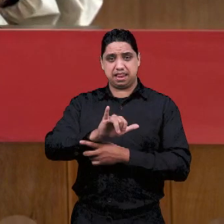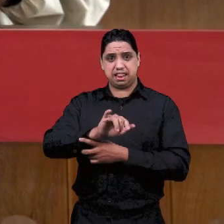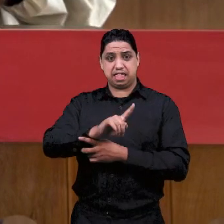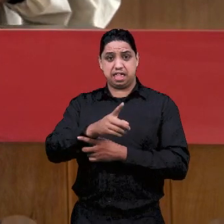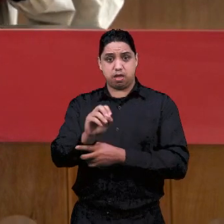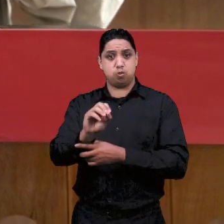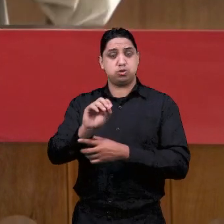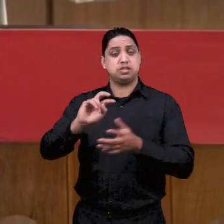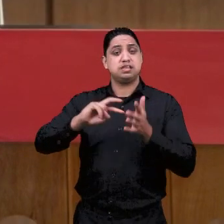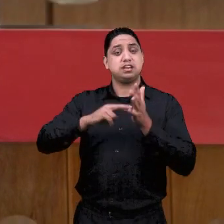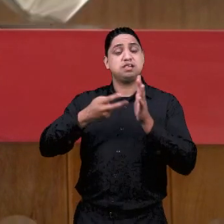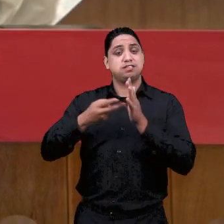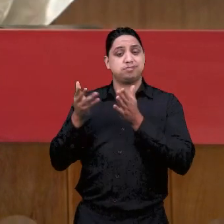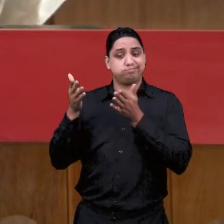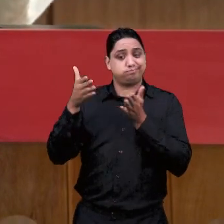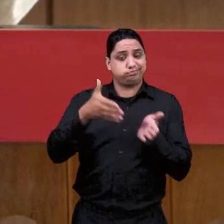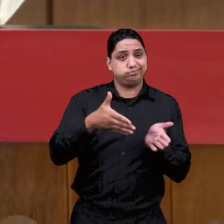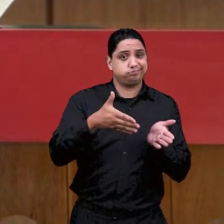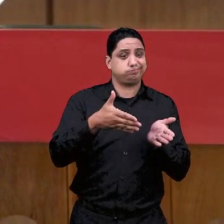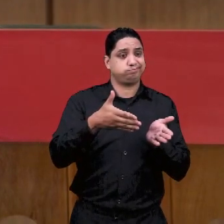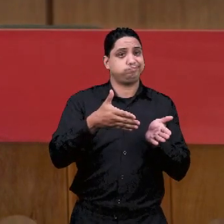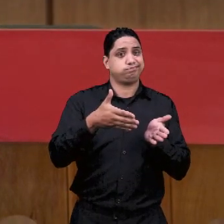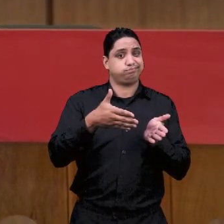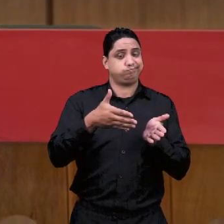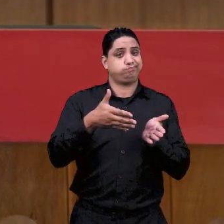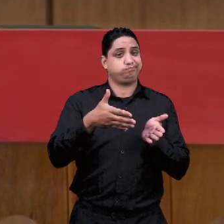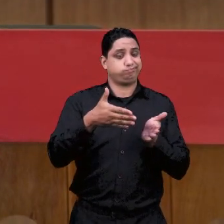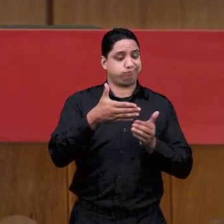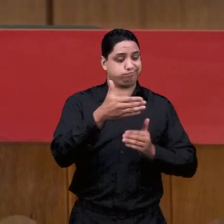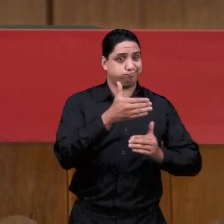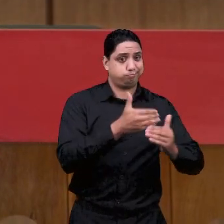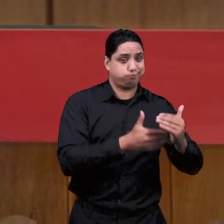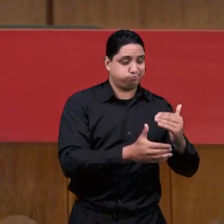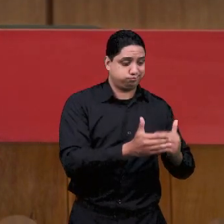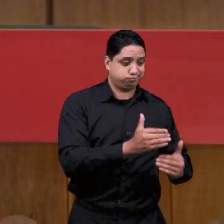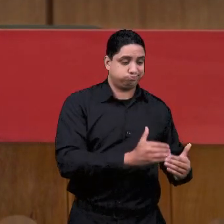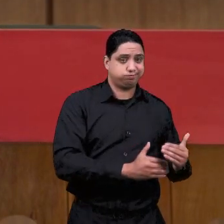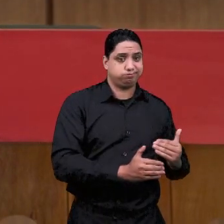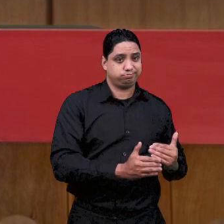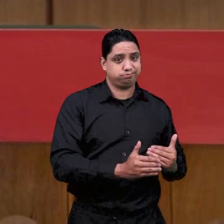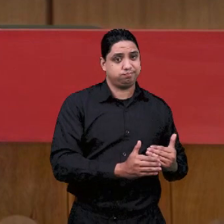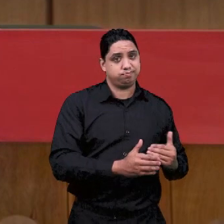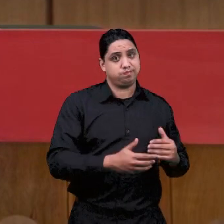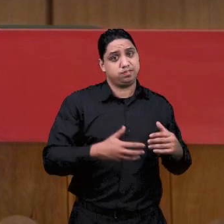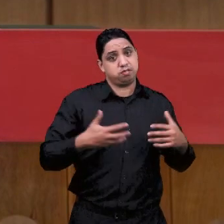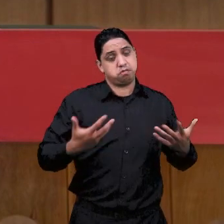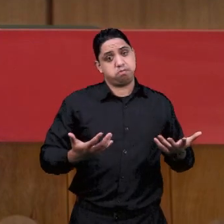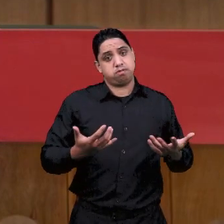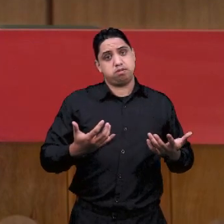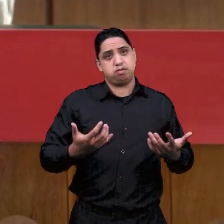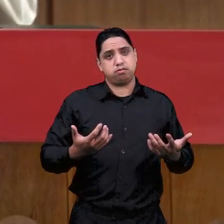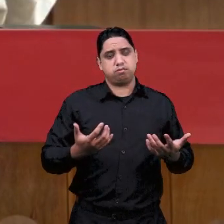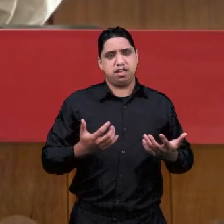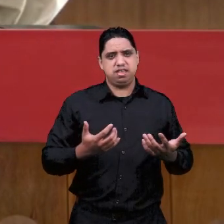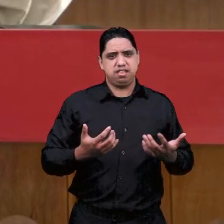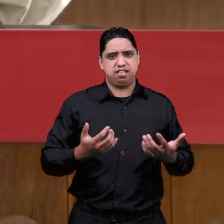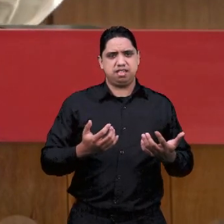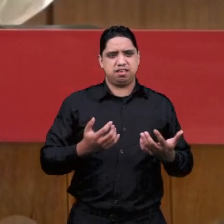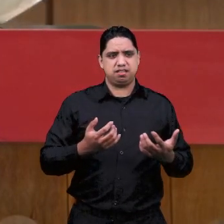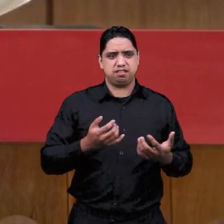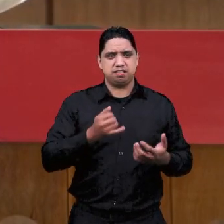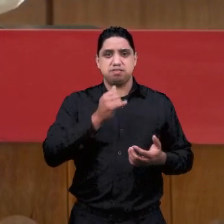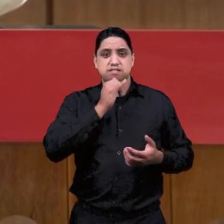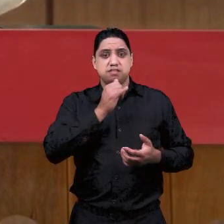mort spirituelle. Ce qui s'est passé, Adam et Ève, ils sont entrés dans